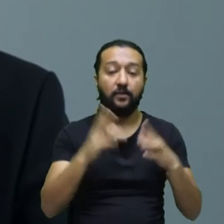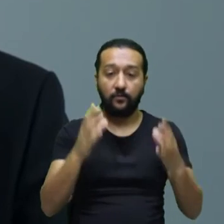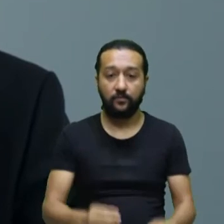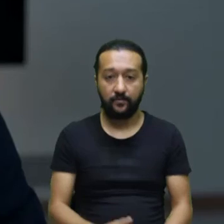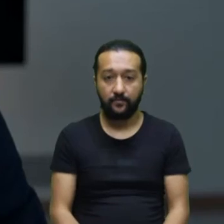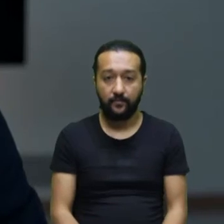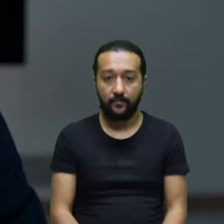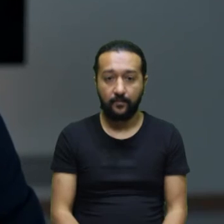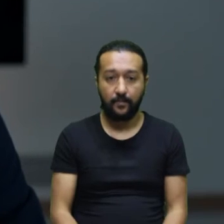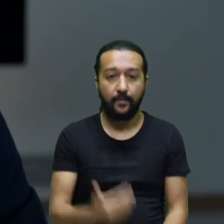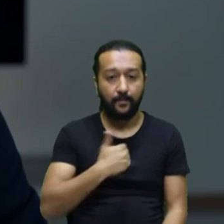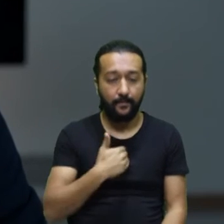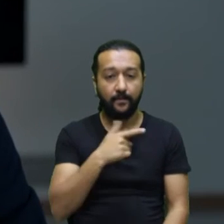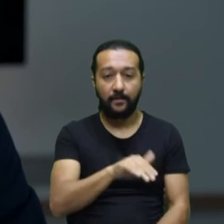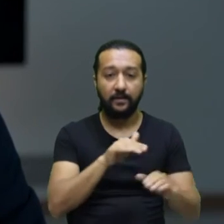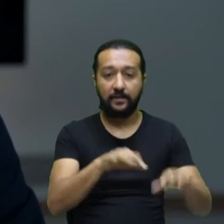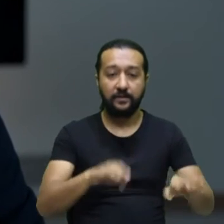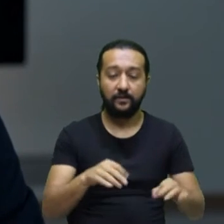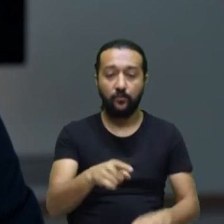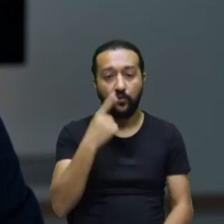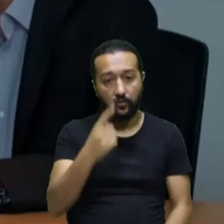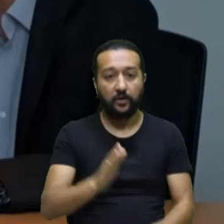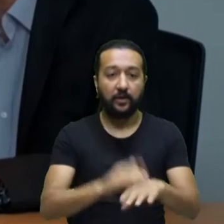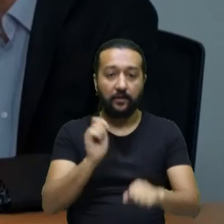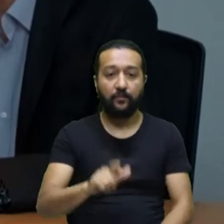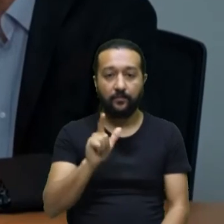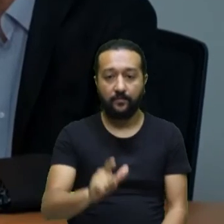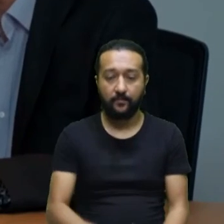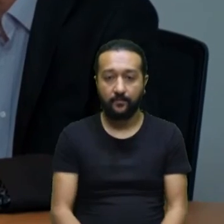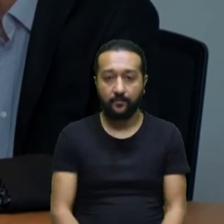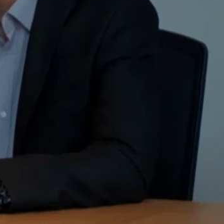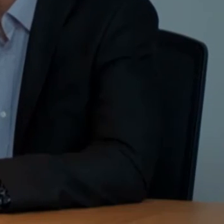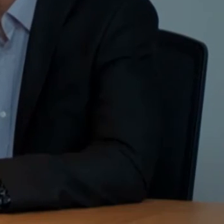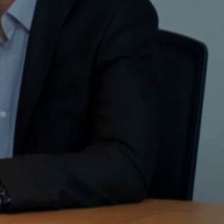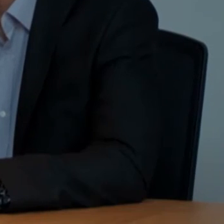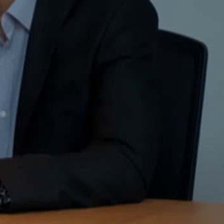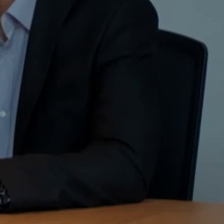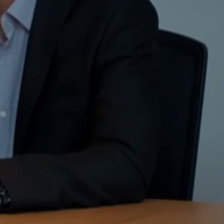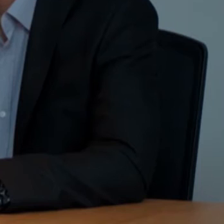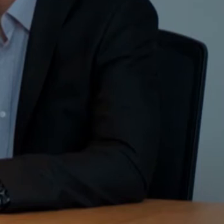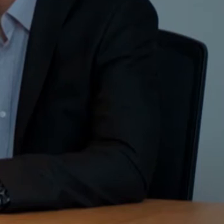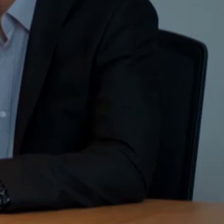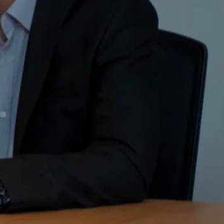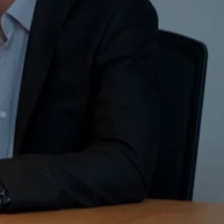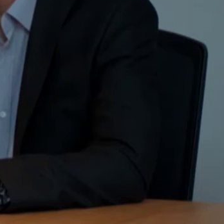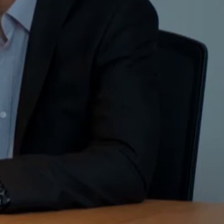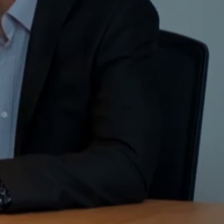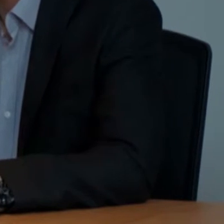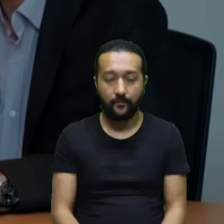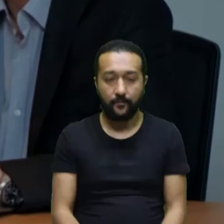olacak. Biz de yatırımımızı şimdiden buna göre yapmalıyız. Fehmi hoşuna gitmiş gibi gülümseyerek Hakkı'yla